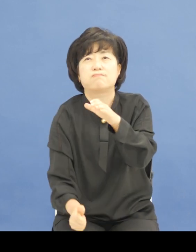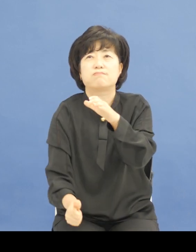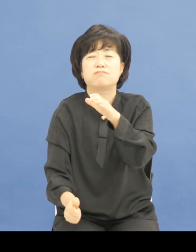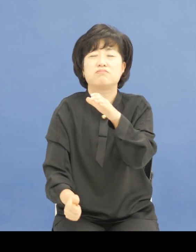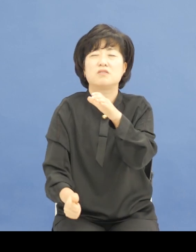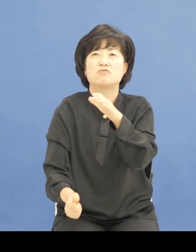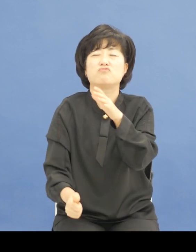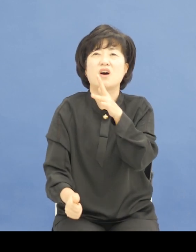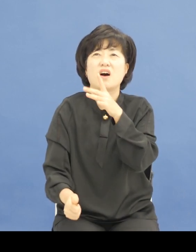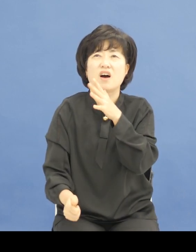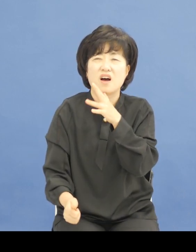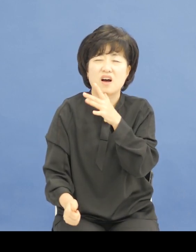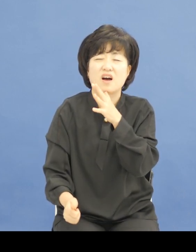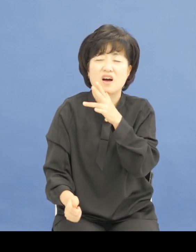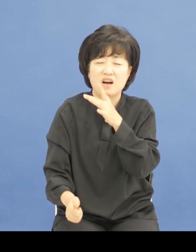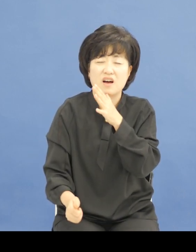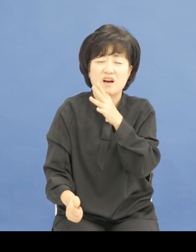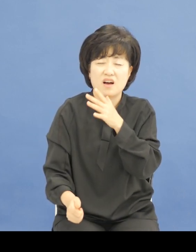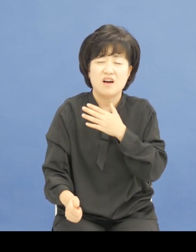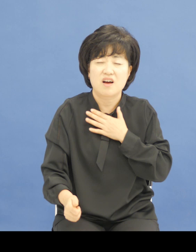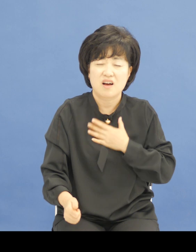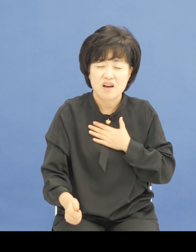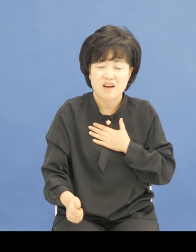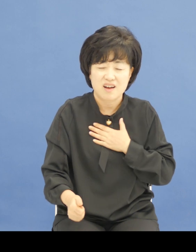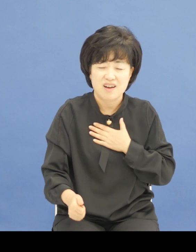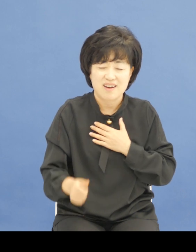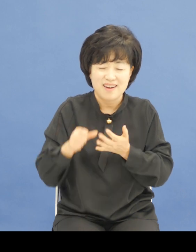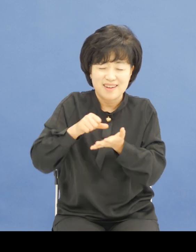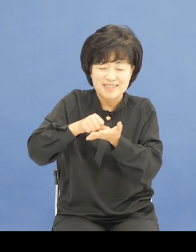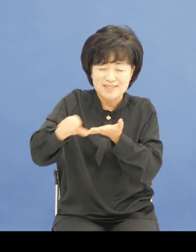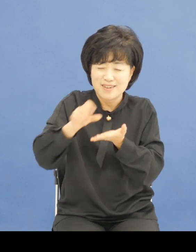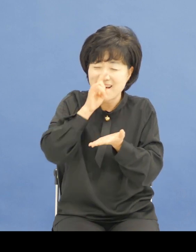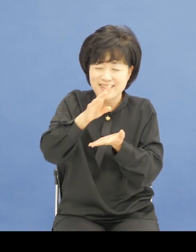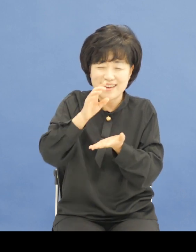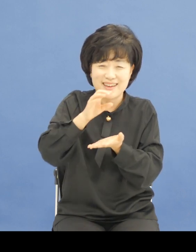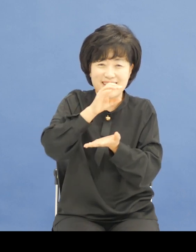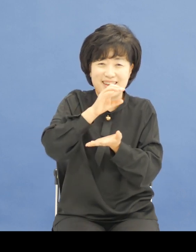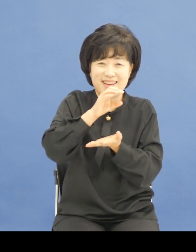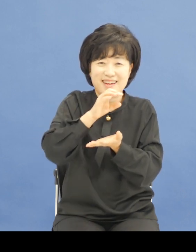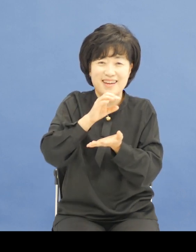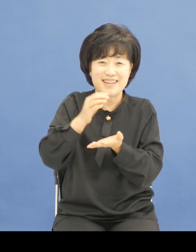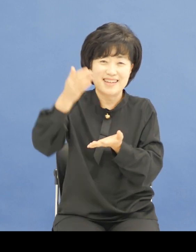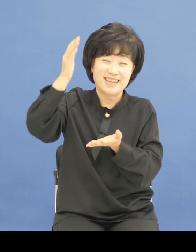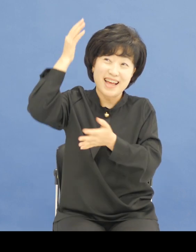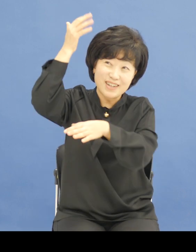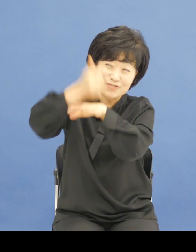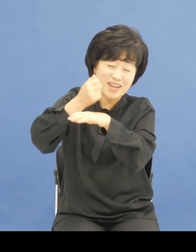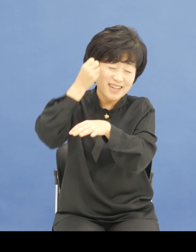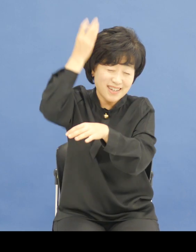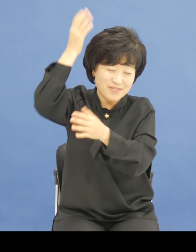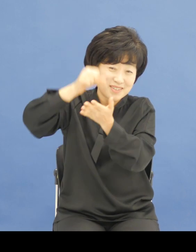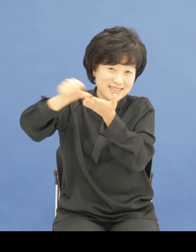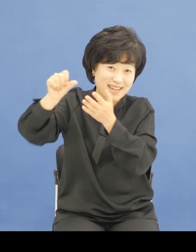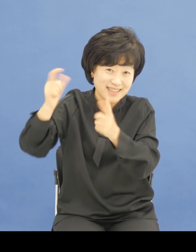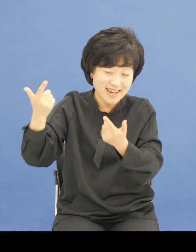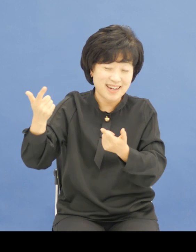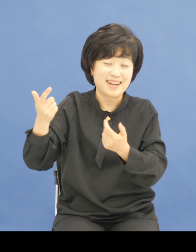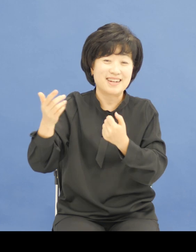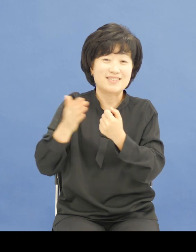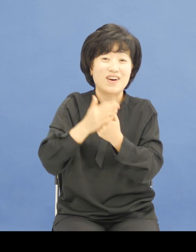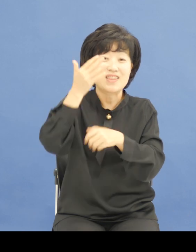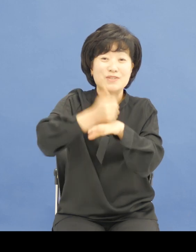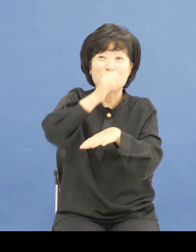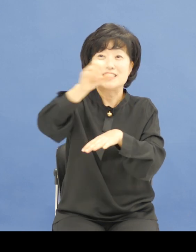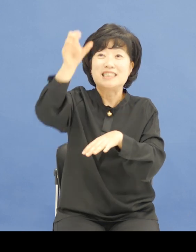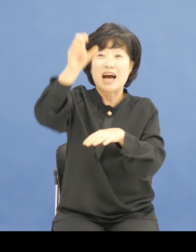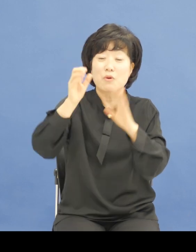그게 잊혀지들 않고 네. 나중에 신학 공부할 때 그걸 이렇게 쓰기도 하고 그랬어요. 그러네요, 그러네요.